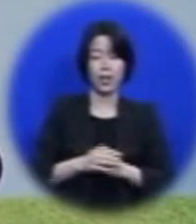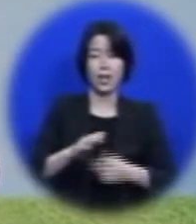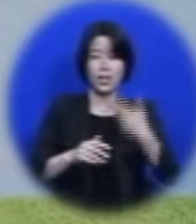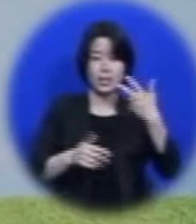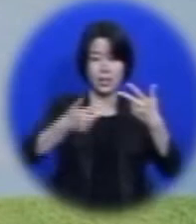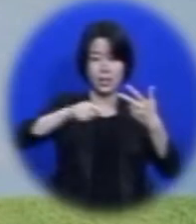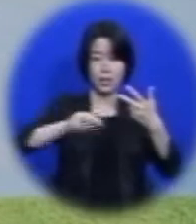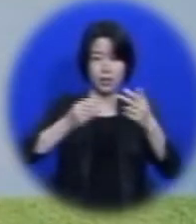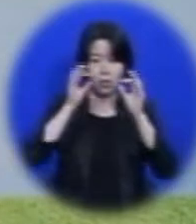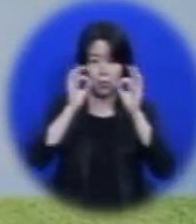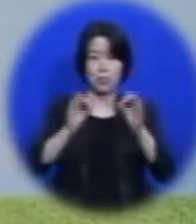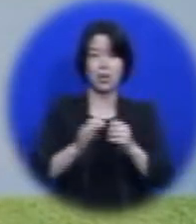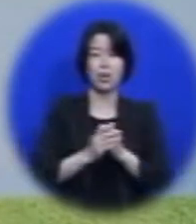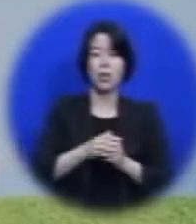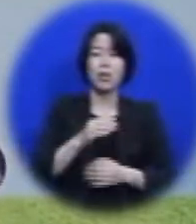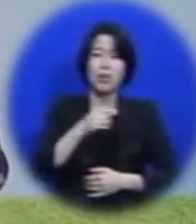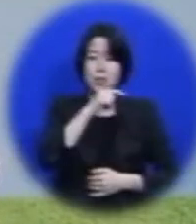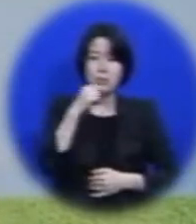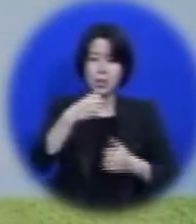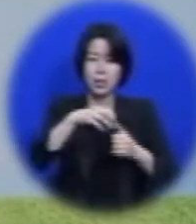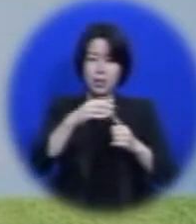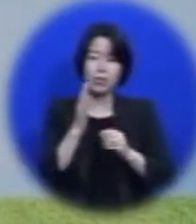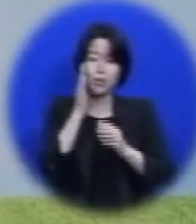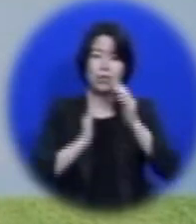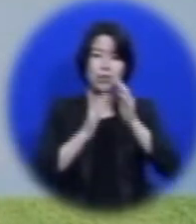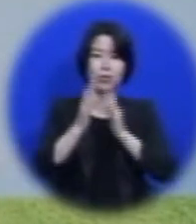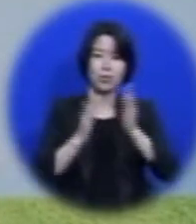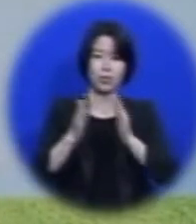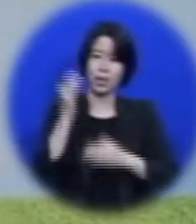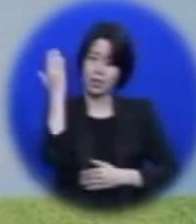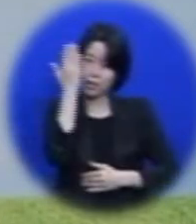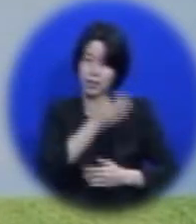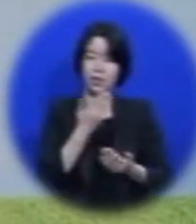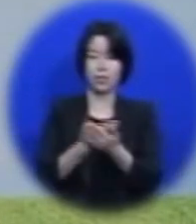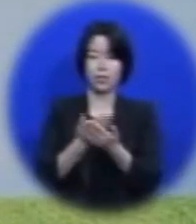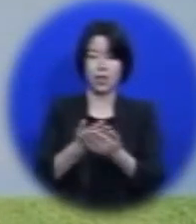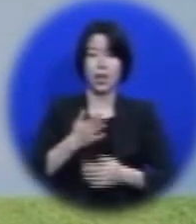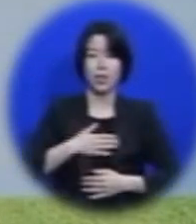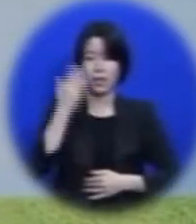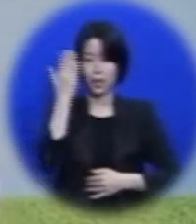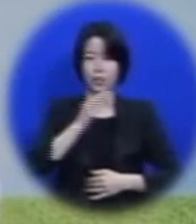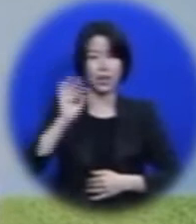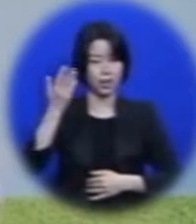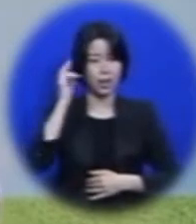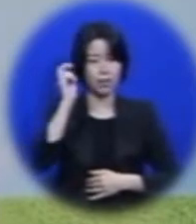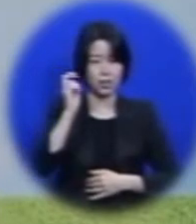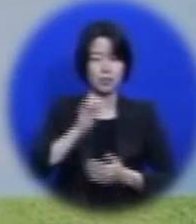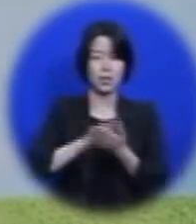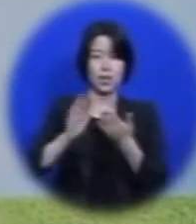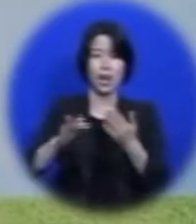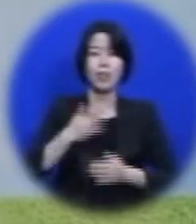7절에 보면은 우슬초로 나를 정결케 해주십시오. 내가 깨끗하게 될 것입니다.